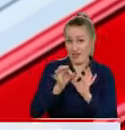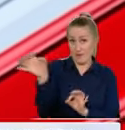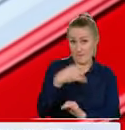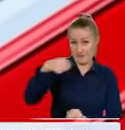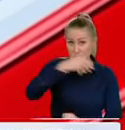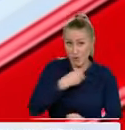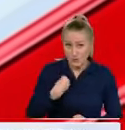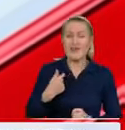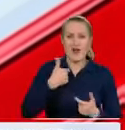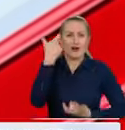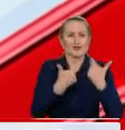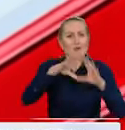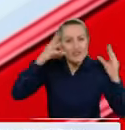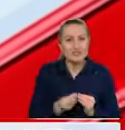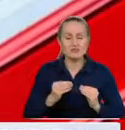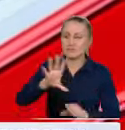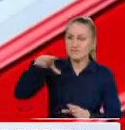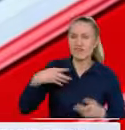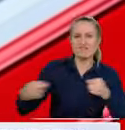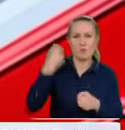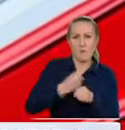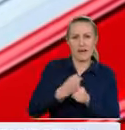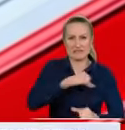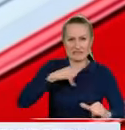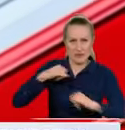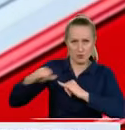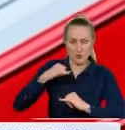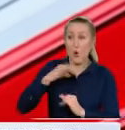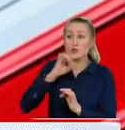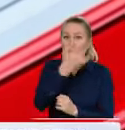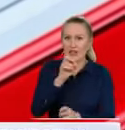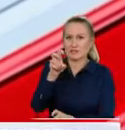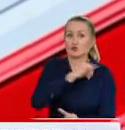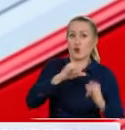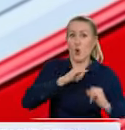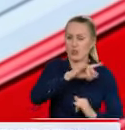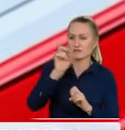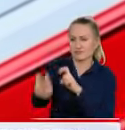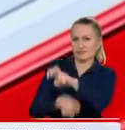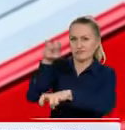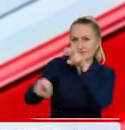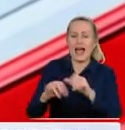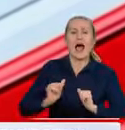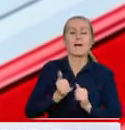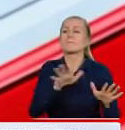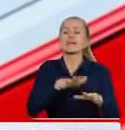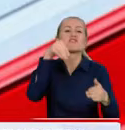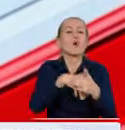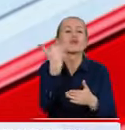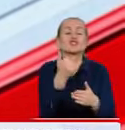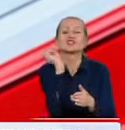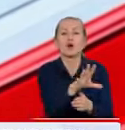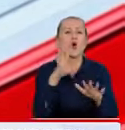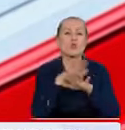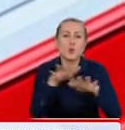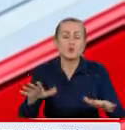się zrobić wszystko, żeby współpracować z samorządami drenowanymi dzisiaj przez rząd, w tym, żeby żłobków było jak najwięcej, żeby wreszcie weszła